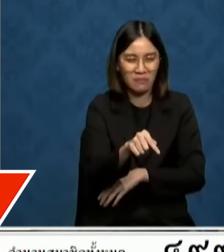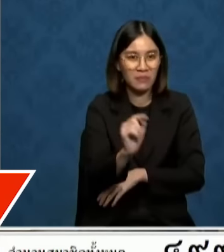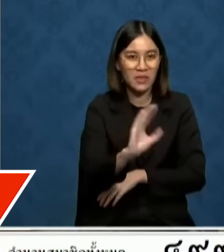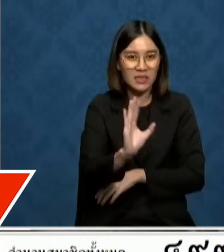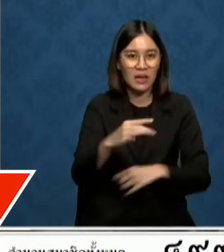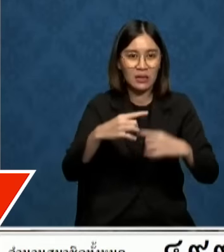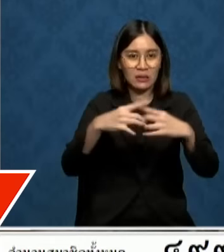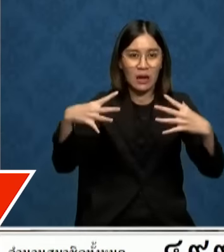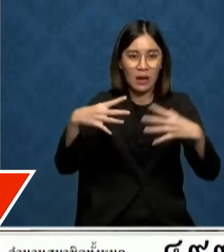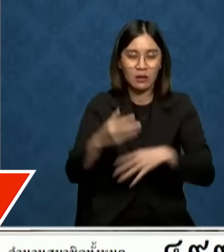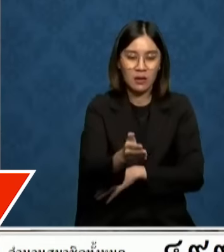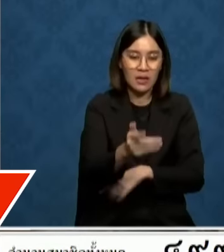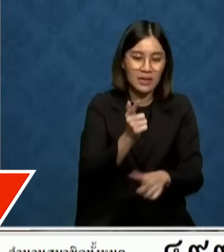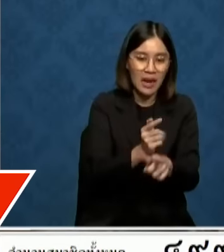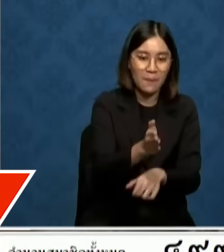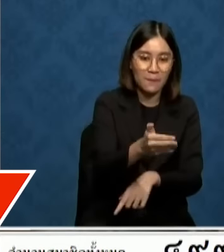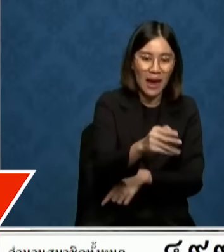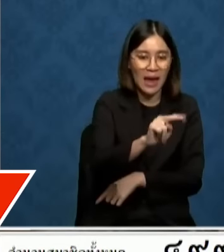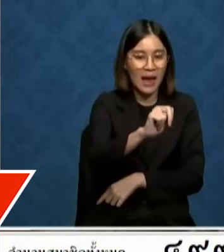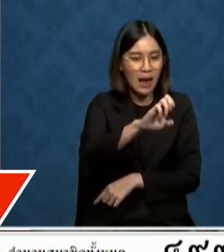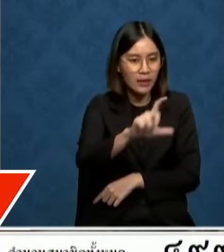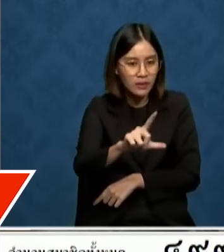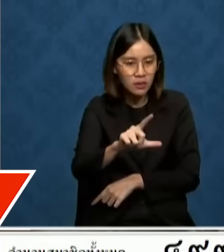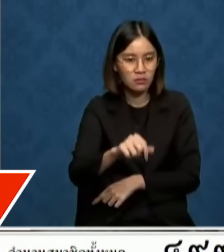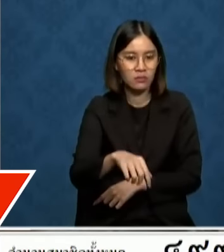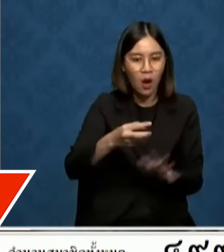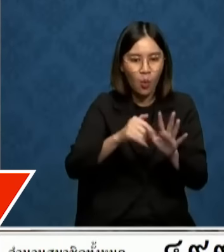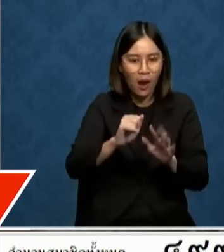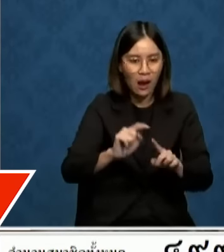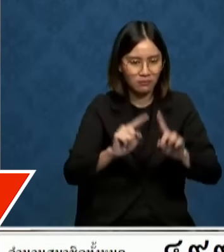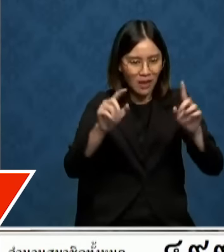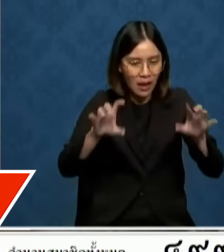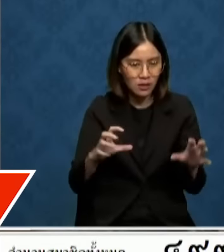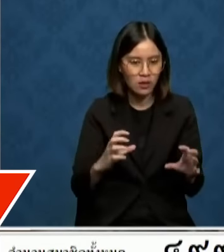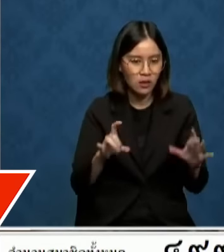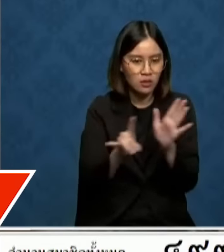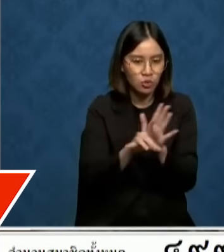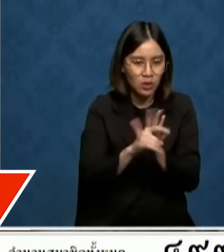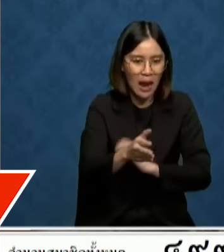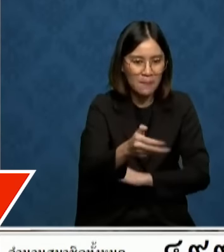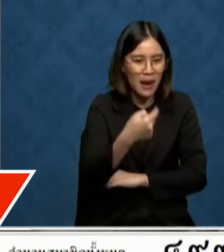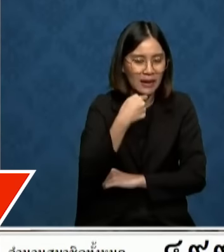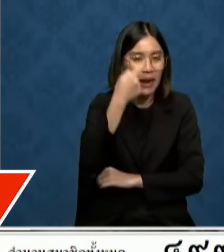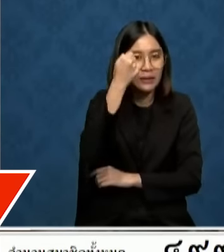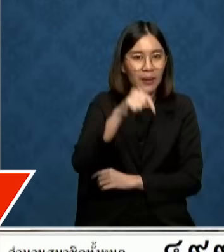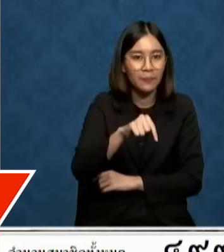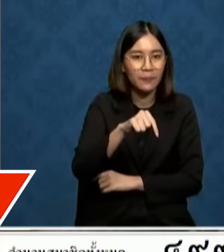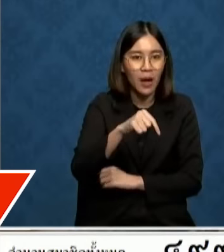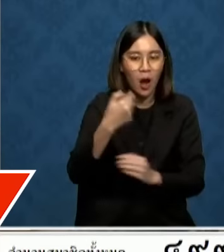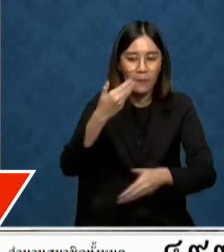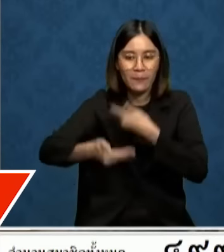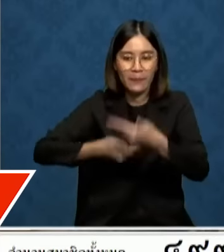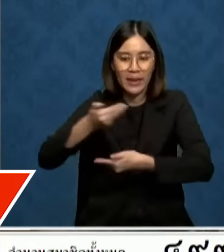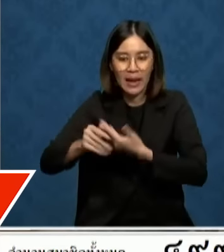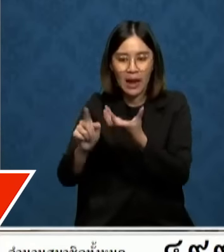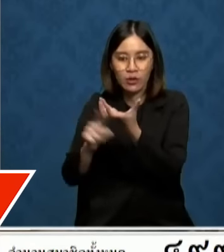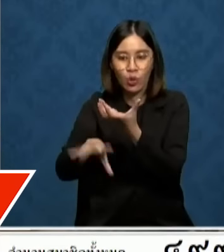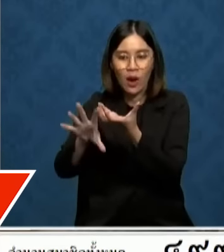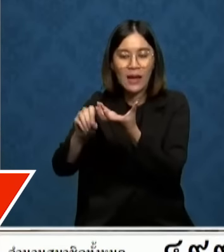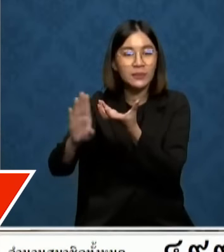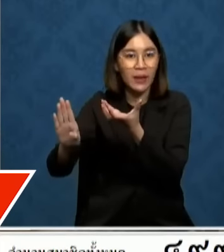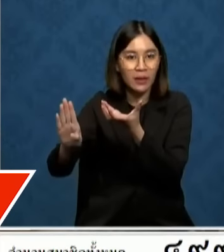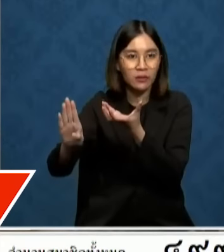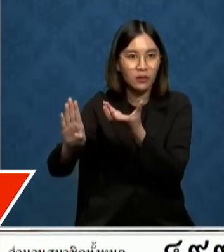เลี้ยงปลานิลเลี้ยงปลาสวายแต่ได้ปลาหมอคางดำจากที่จะนำปลาสวายปลานีลไปขายได้โลละ 50